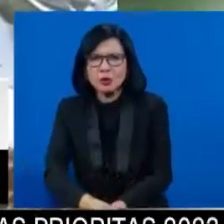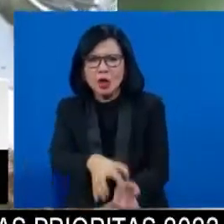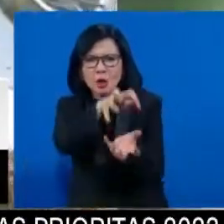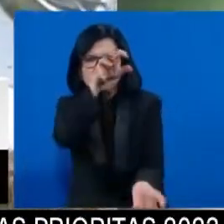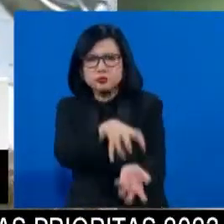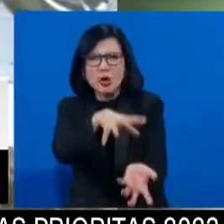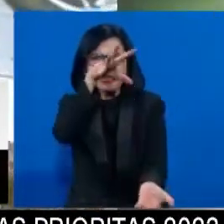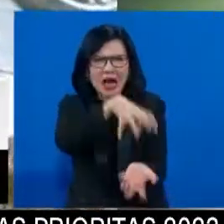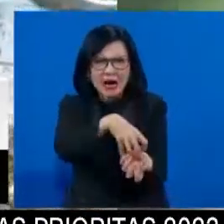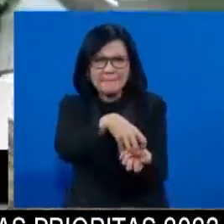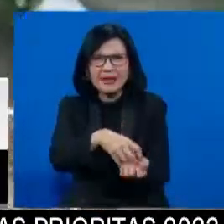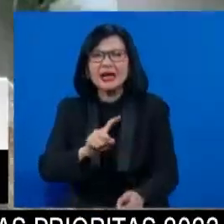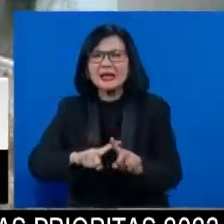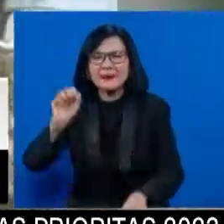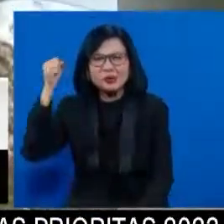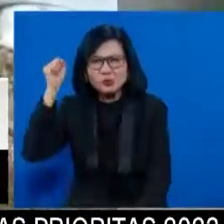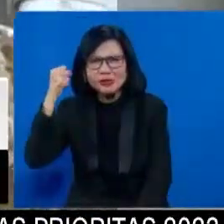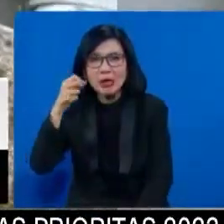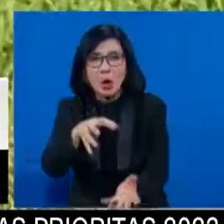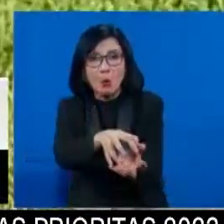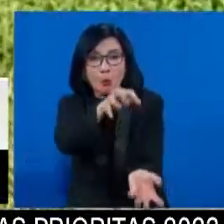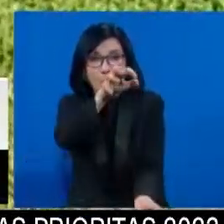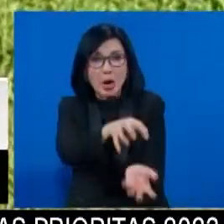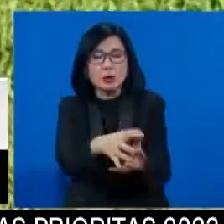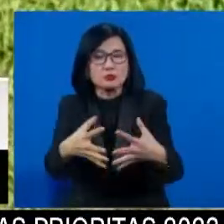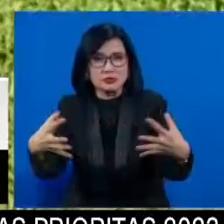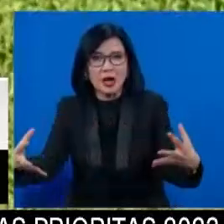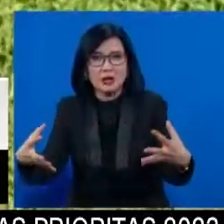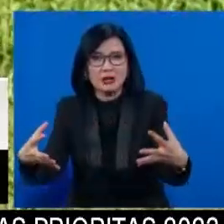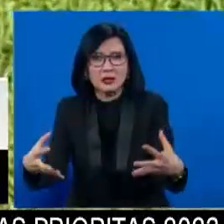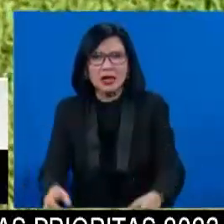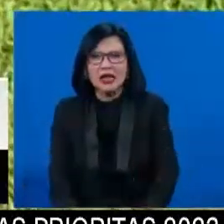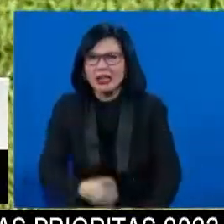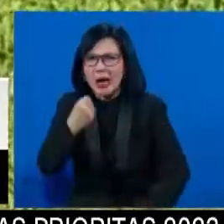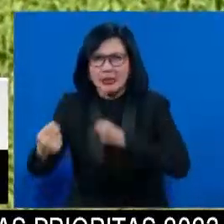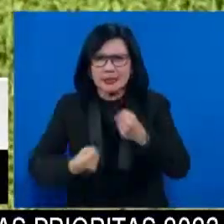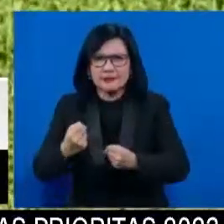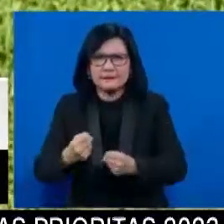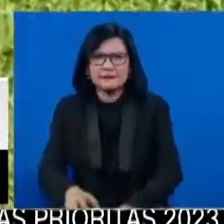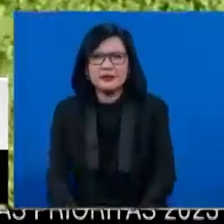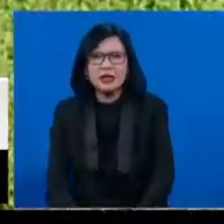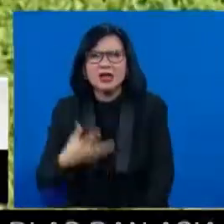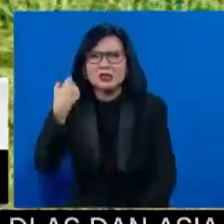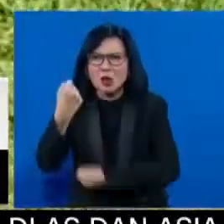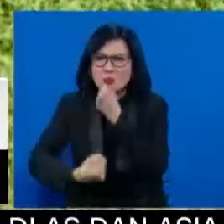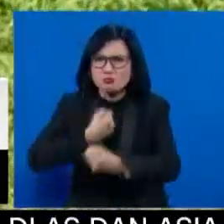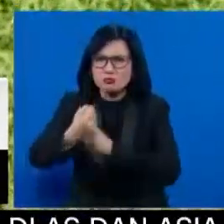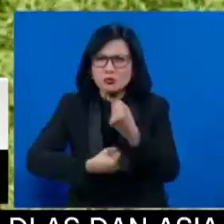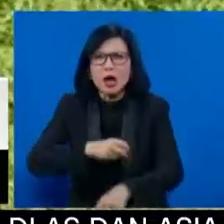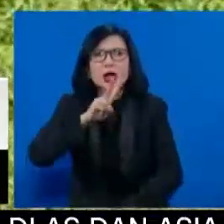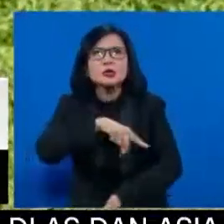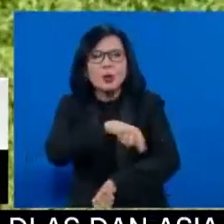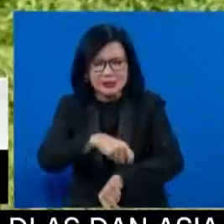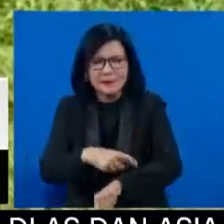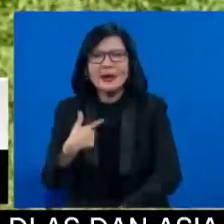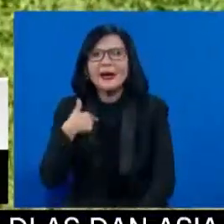Petugas sempat kesulitan sebab ukuran buaya besar dan cukup agresif. Setelah berjibaku selama 2 jam, buaya